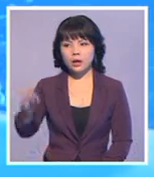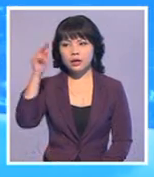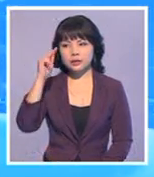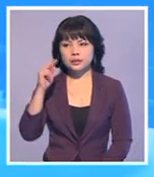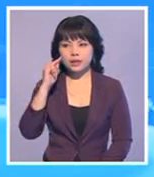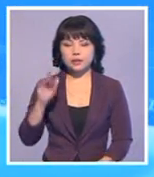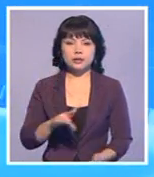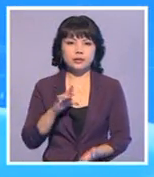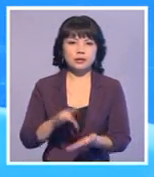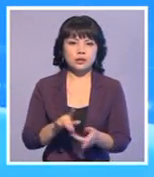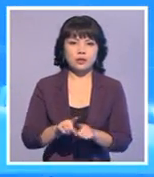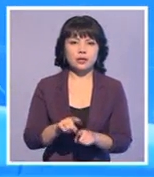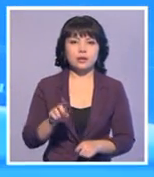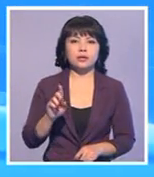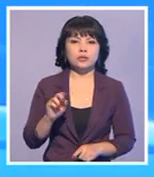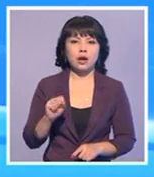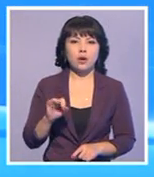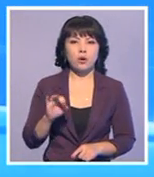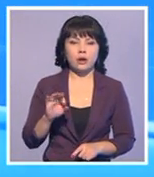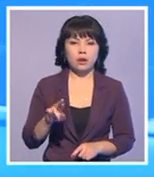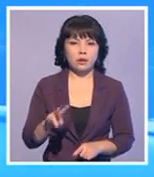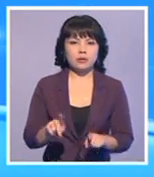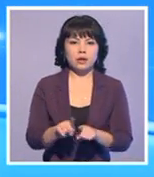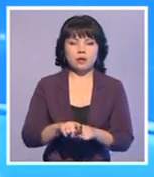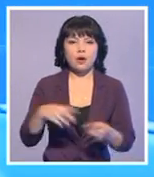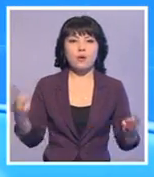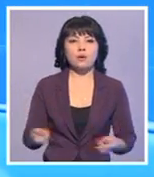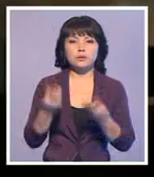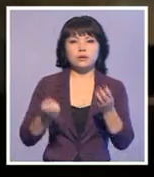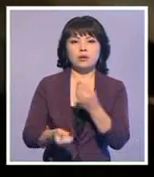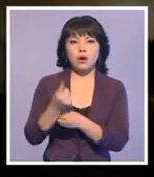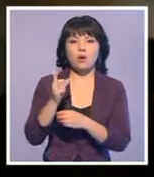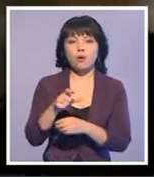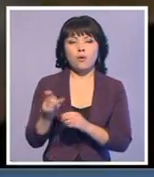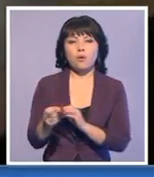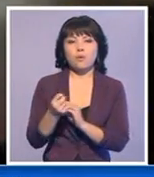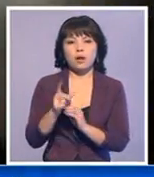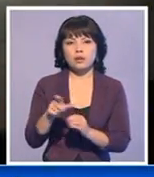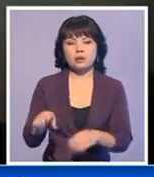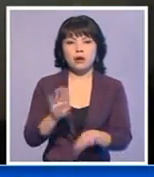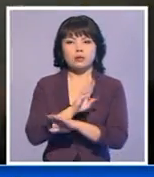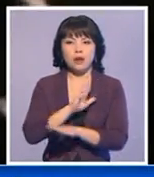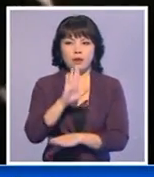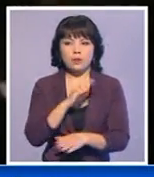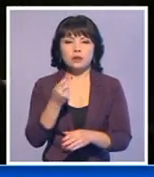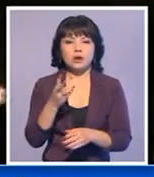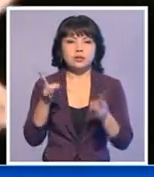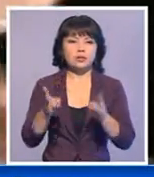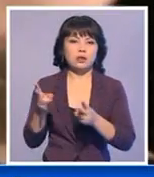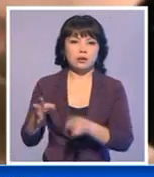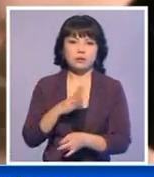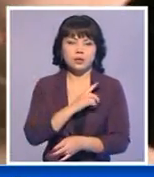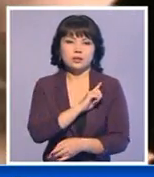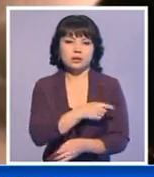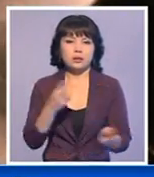Қытай астанасы Бейжіңнің Чаоян ауданындағы қоймалардың бірінен өрт шығып 11 адам қаза тапты. Тағы бірнешеуі жараланған. Тілсіз жау